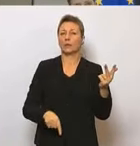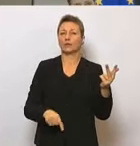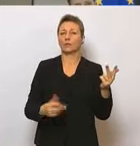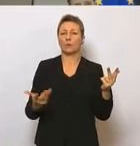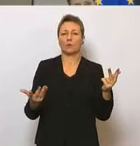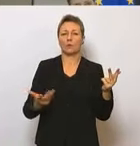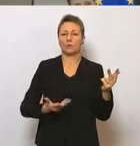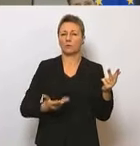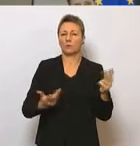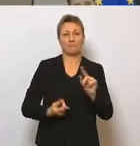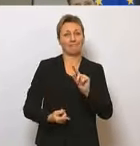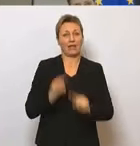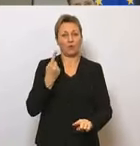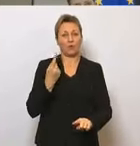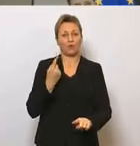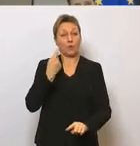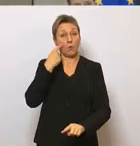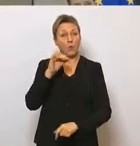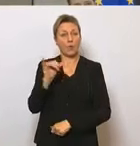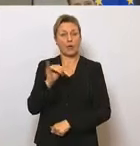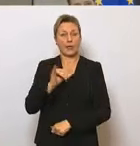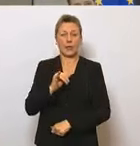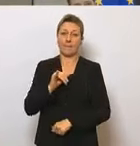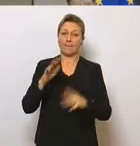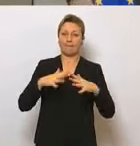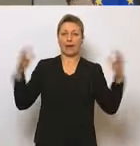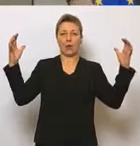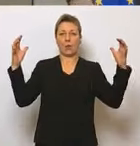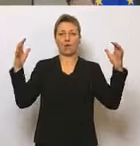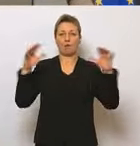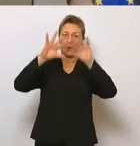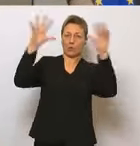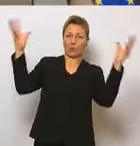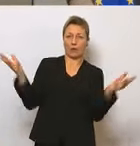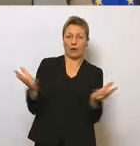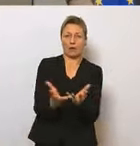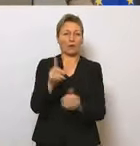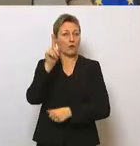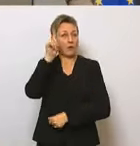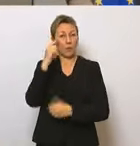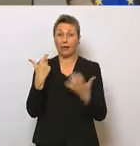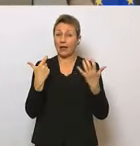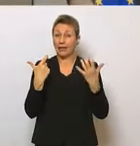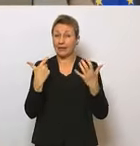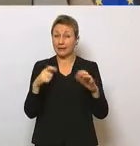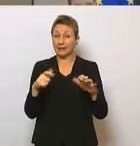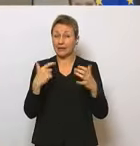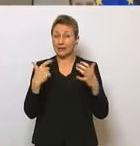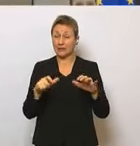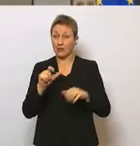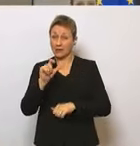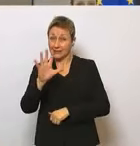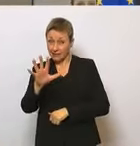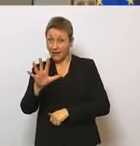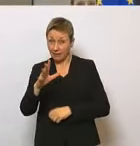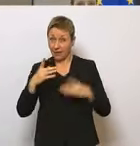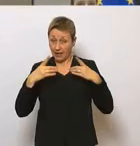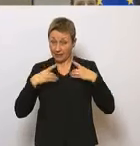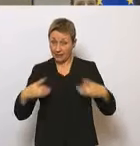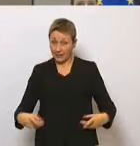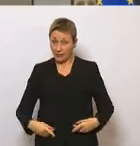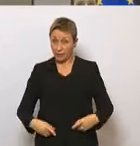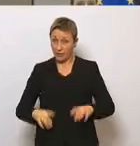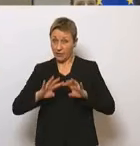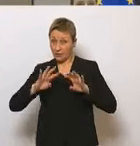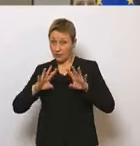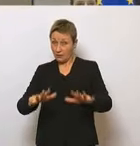quelque chose d'important pour le Parlement dans son entité, car, comme vous le savez, 705 députés, il faut les aligner.